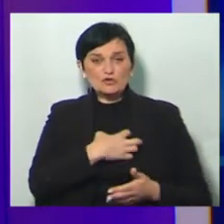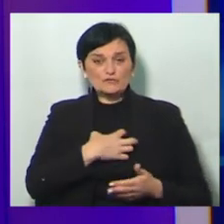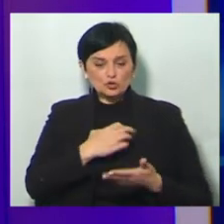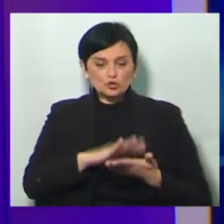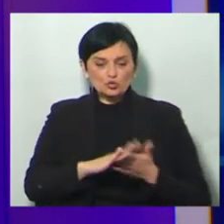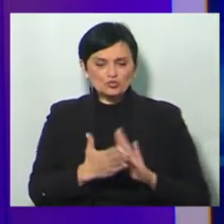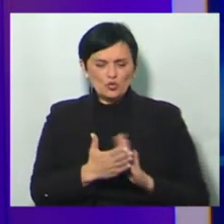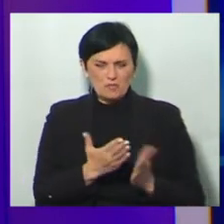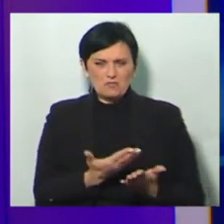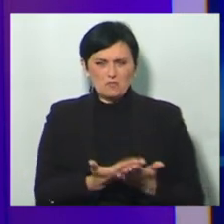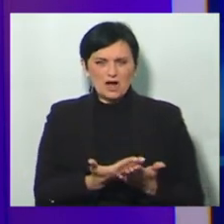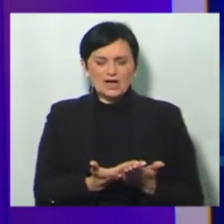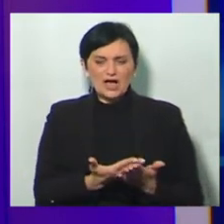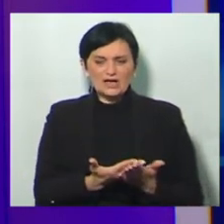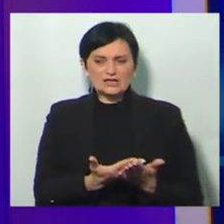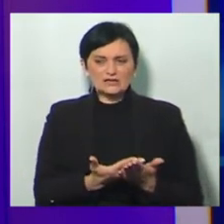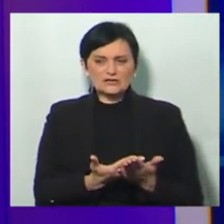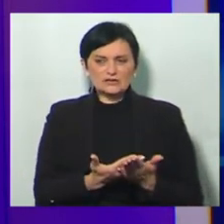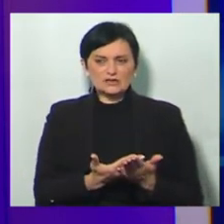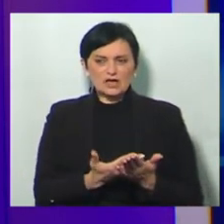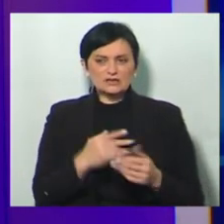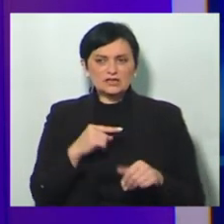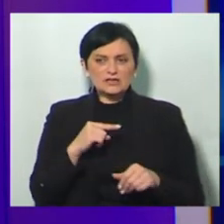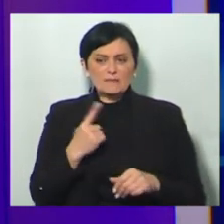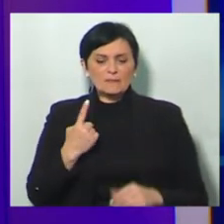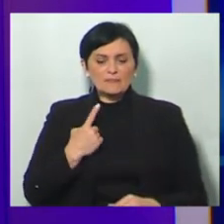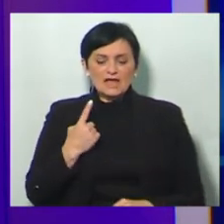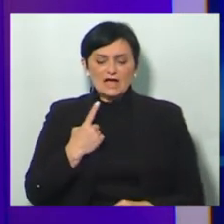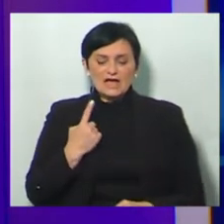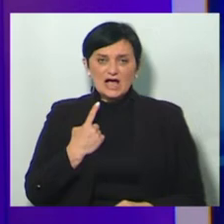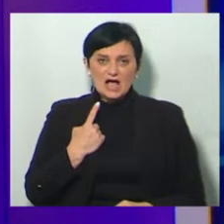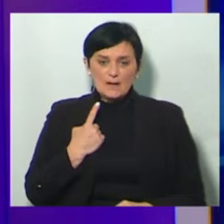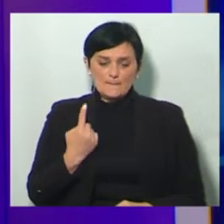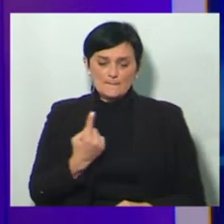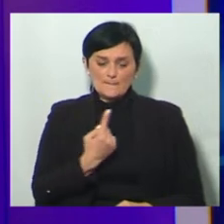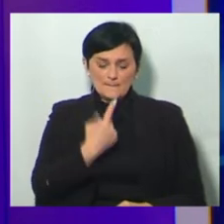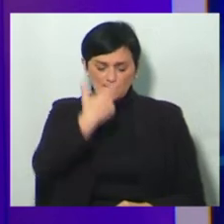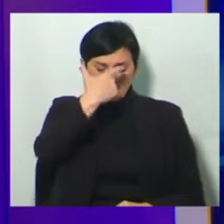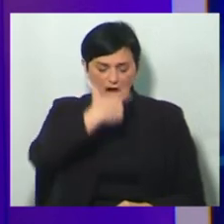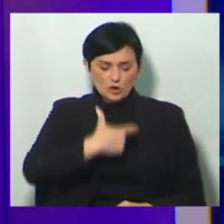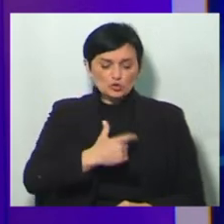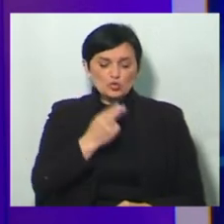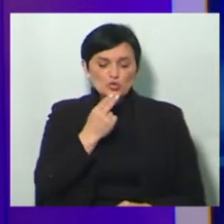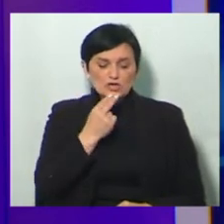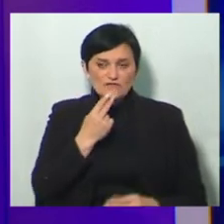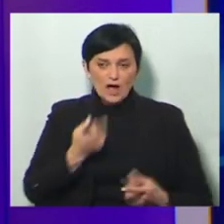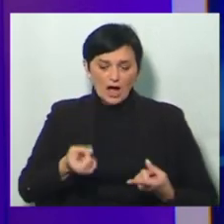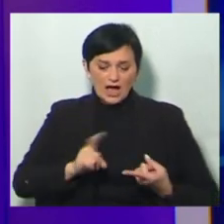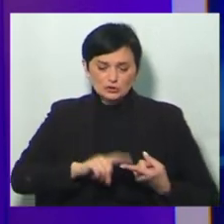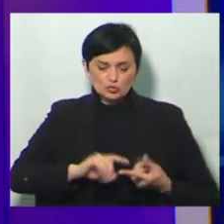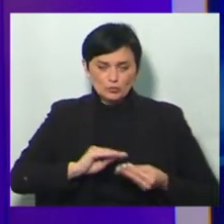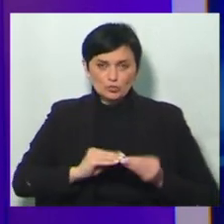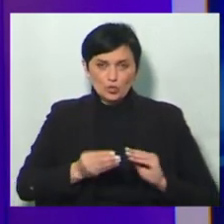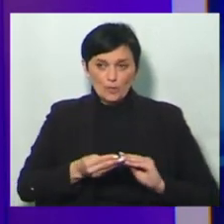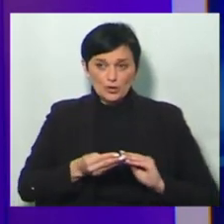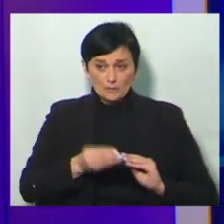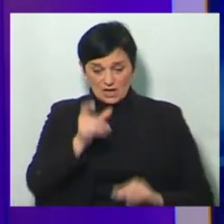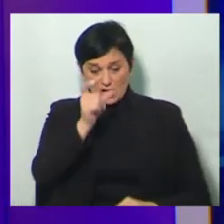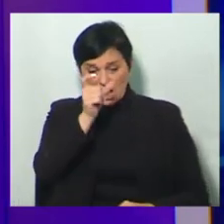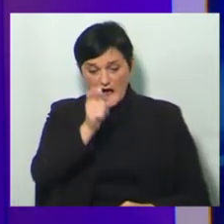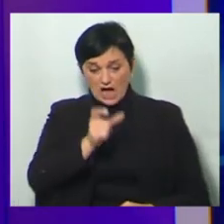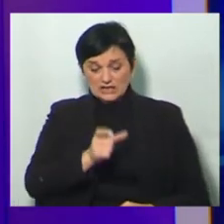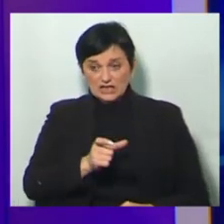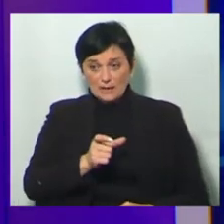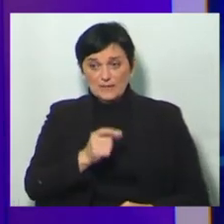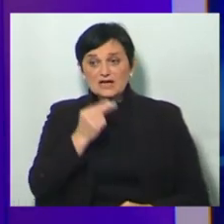როგორც მაგალითად განმარტოებასთან ან მარტოობასთან კვე ბაში ასოცირებული პრობლემები. Ადამიანი ამ